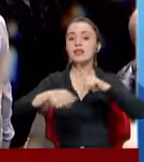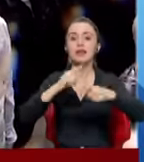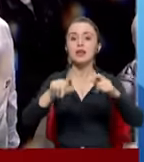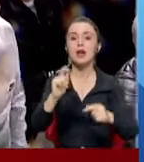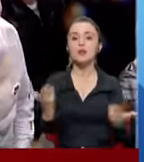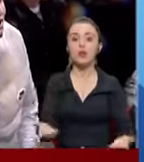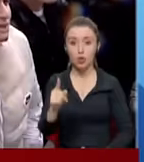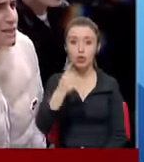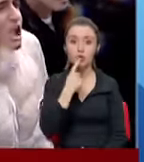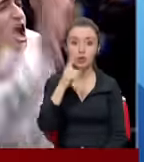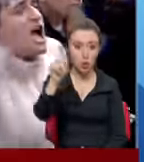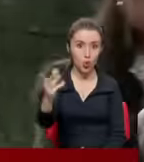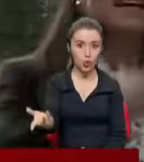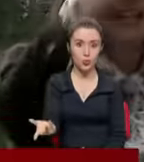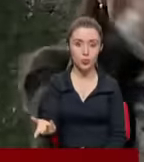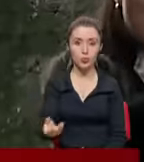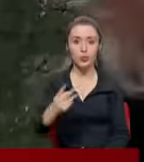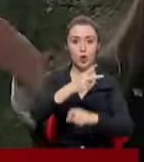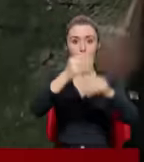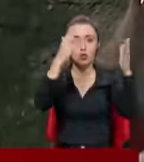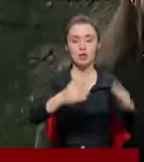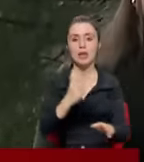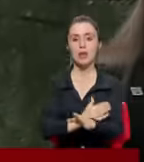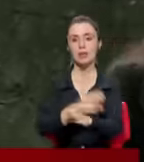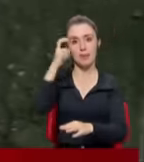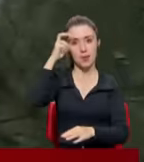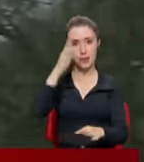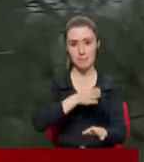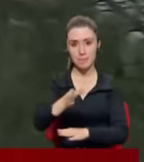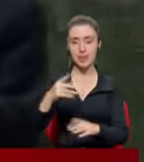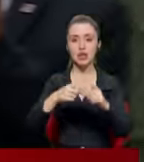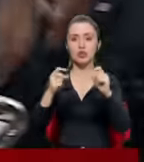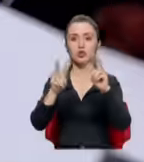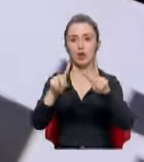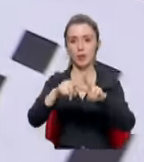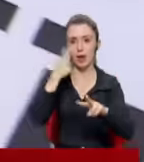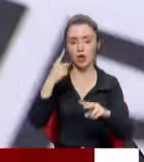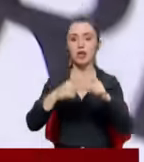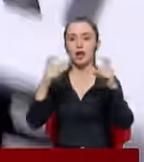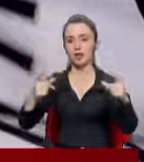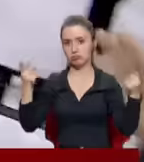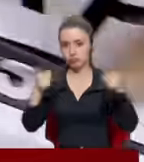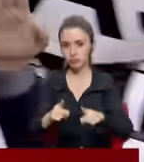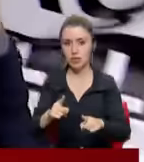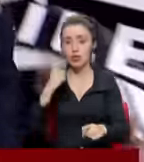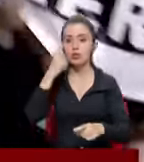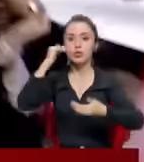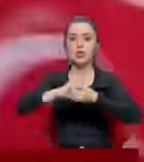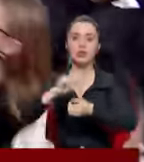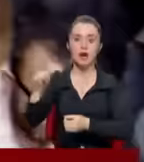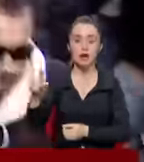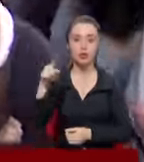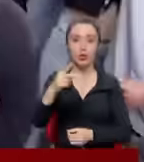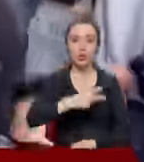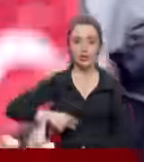yapıyorsun Onu soruyorum Onu Özgür Özel memleketi manisa' Soma ve Salihli de seçmenle buluştu Cumhur ittifakın